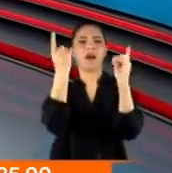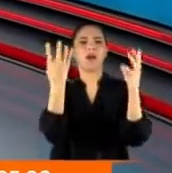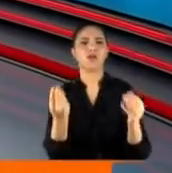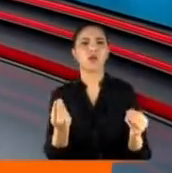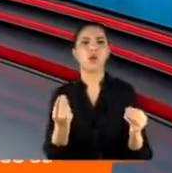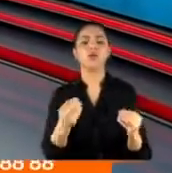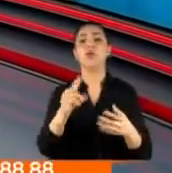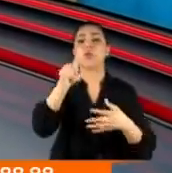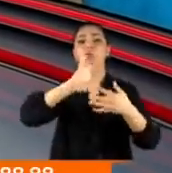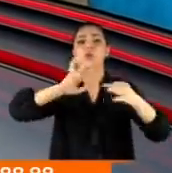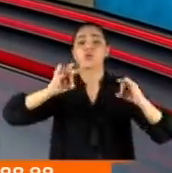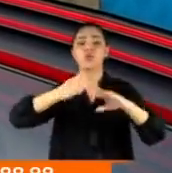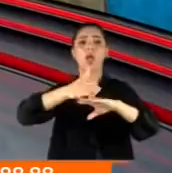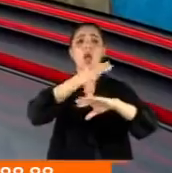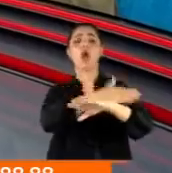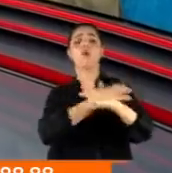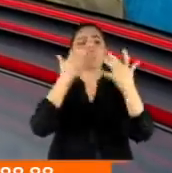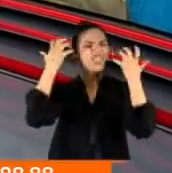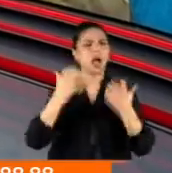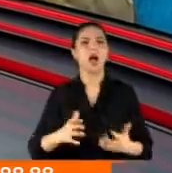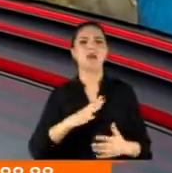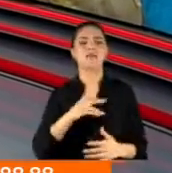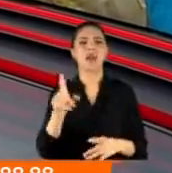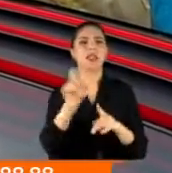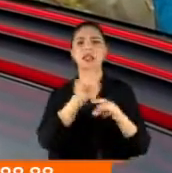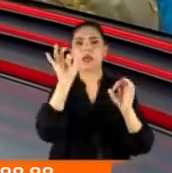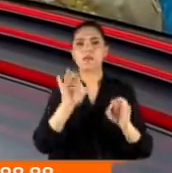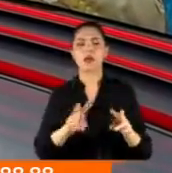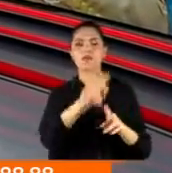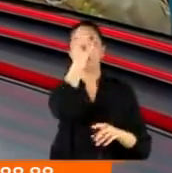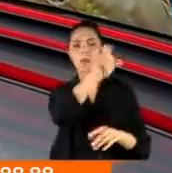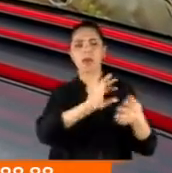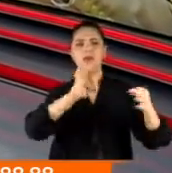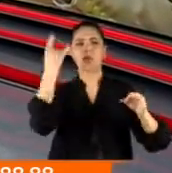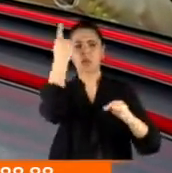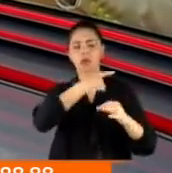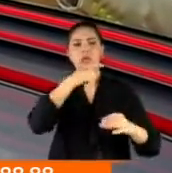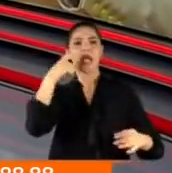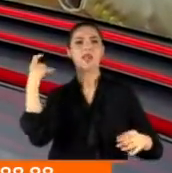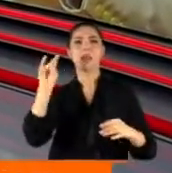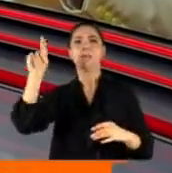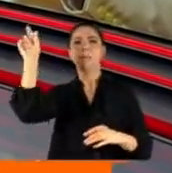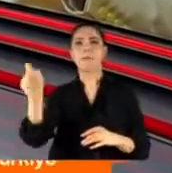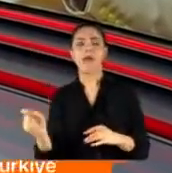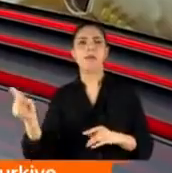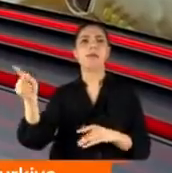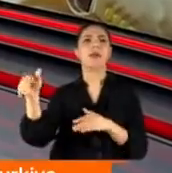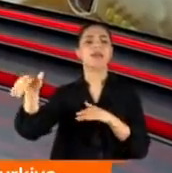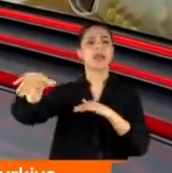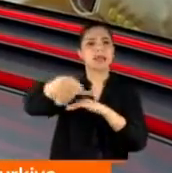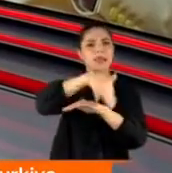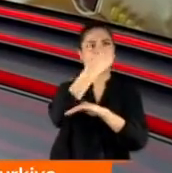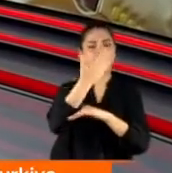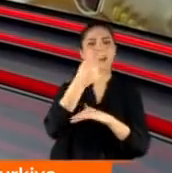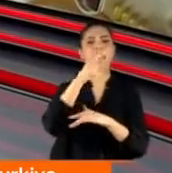geldi. Ancak sözler bu kez öncekilerden çok daha sert. Gerilimi başlatan Meral Akşener'in sözleriydi. Geçmişte MHP'den kopuş sürecinde kendisine